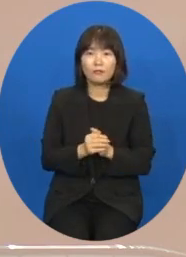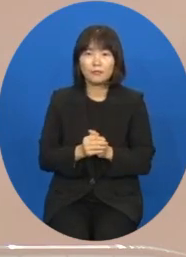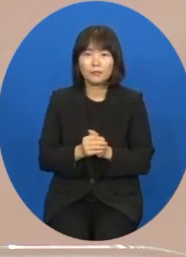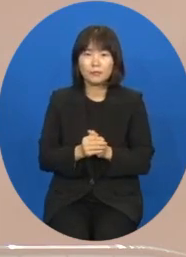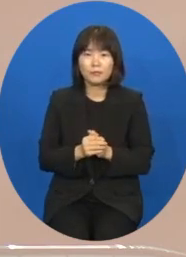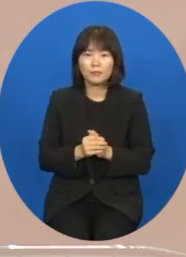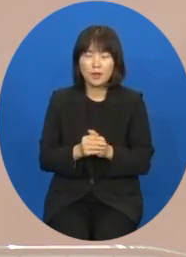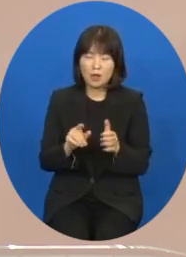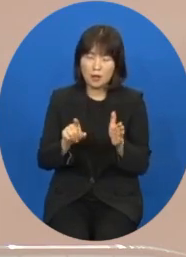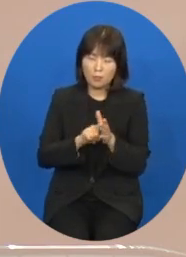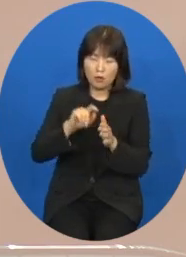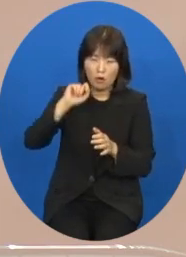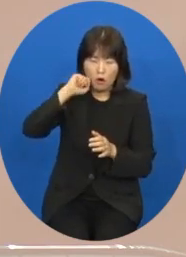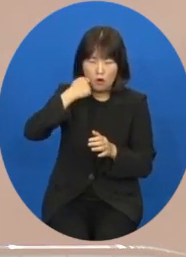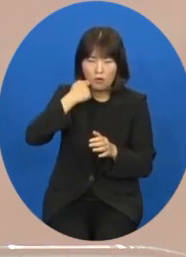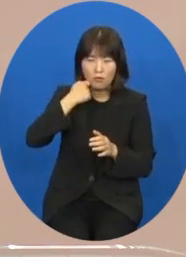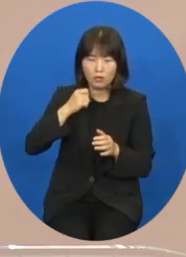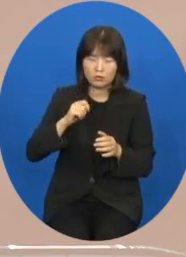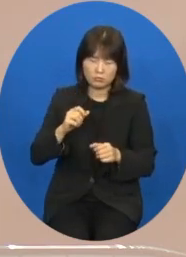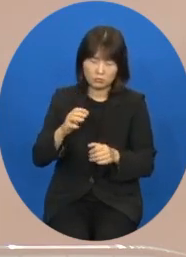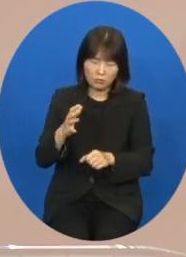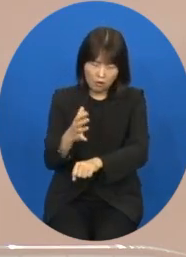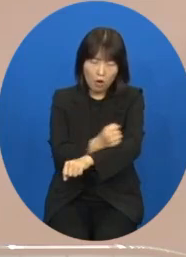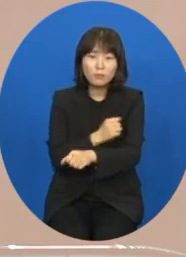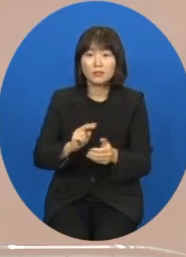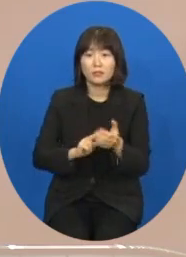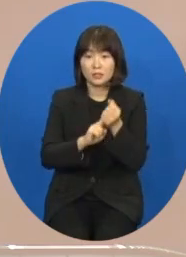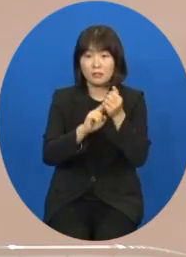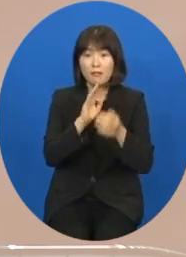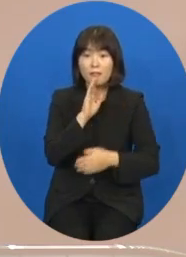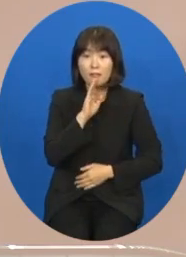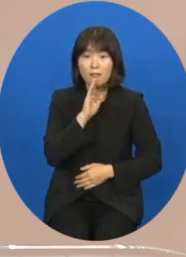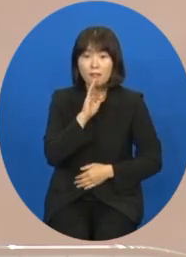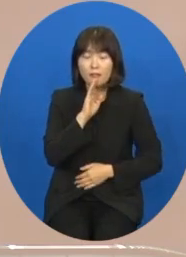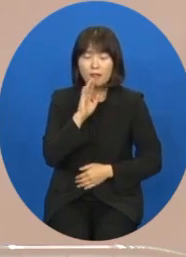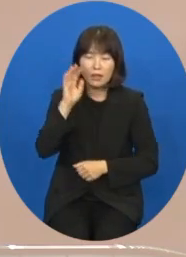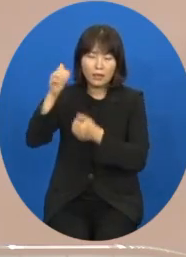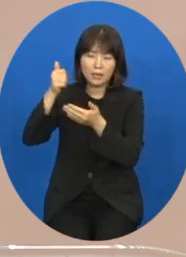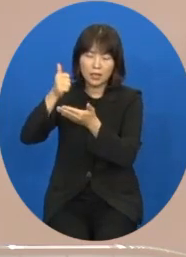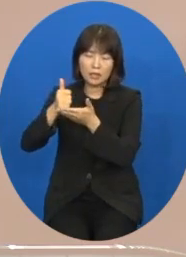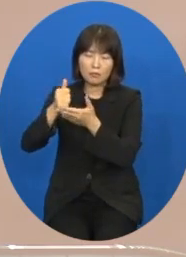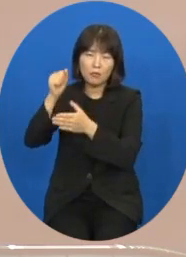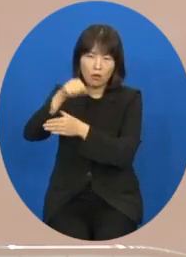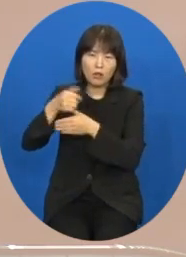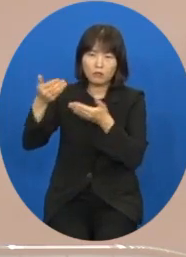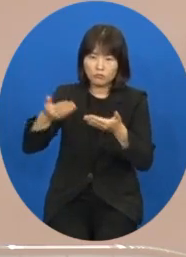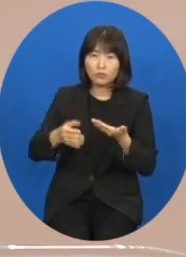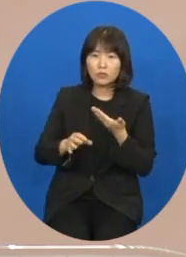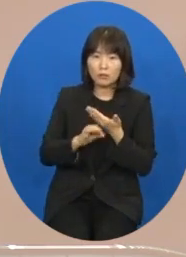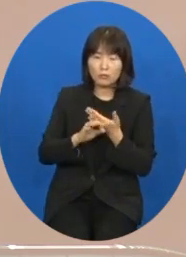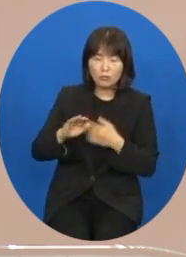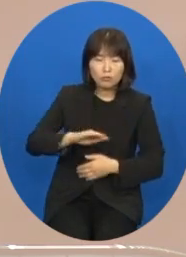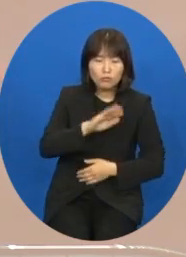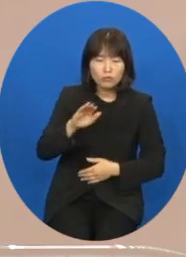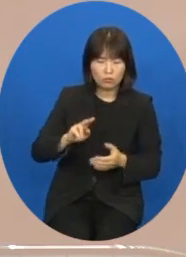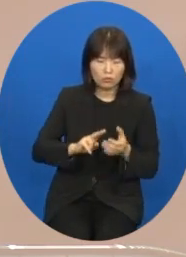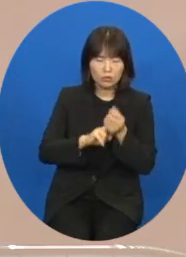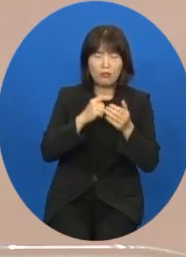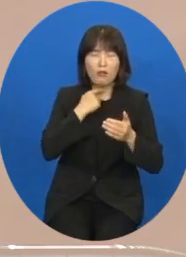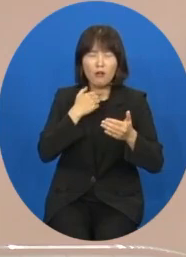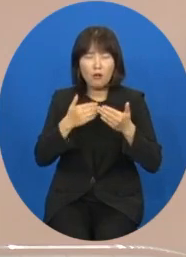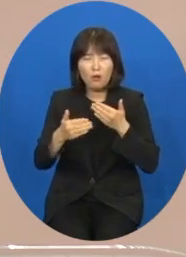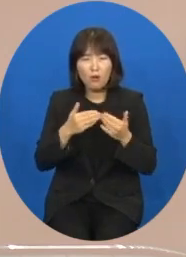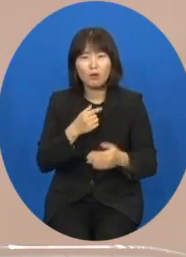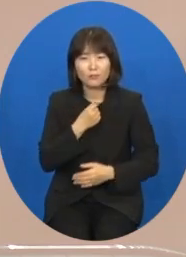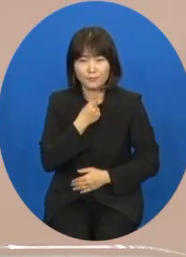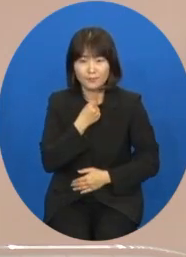정도의 놀라운 기적이죠. 만약에 하나님이 허락하신다면 우리도 한번 그런 기적을 경험해 보고 싶은 마음도